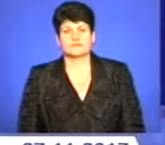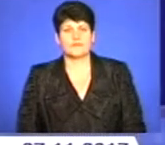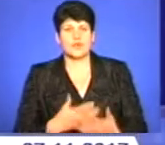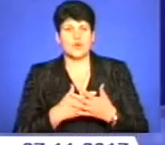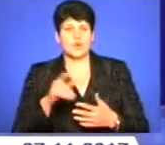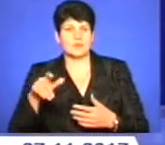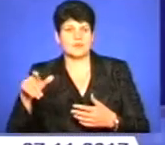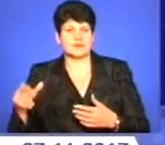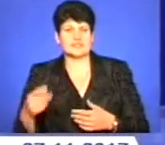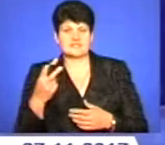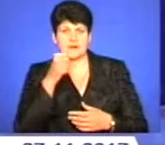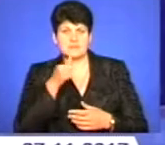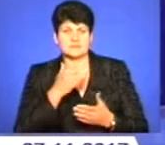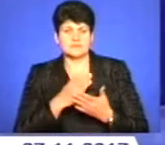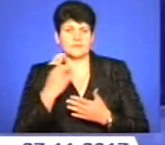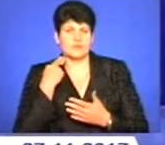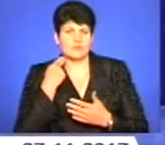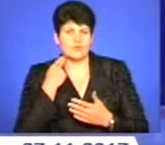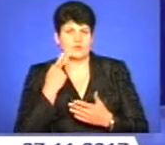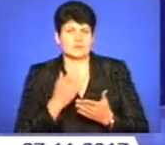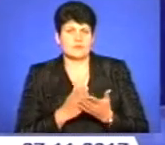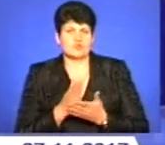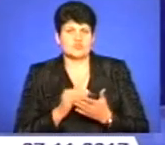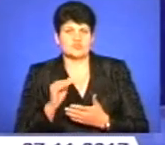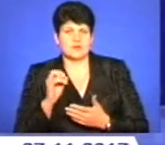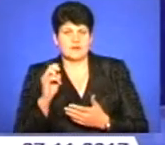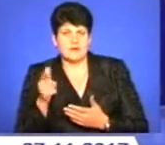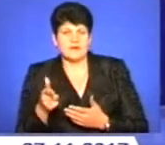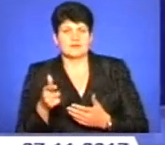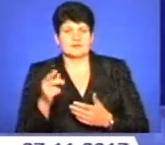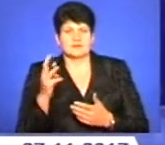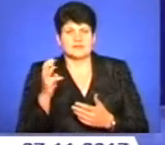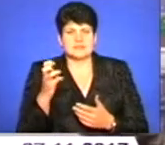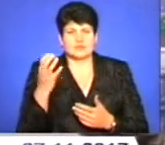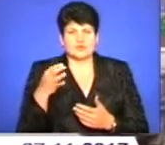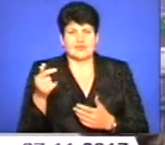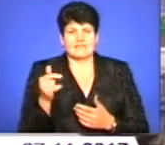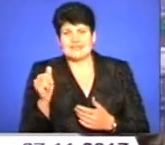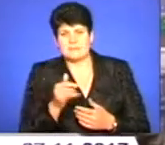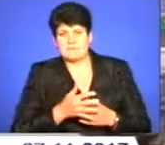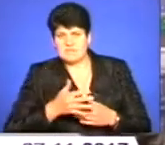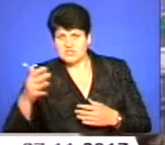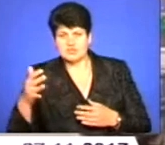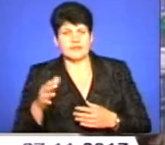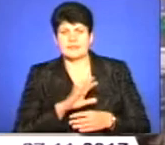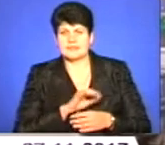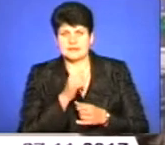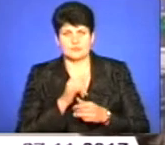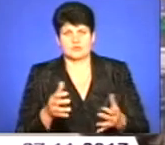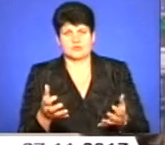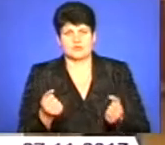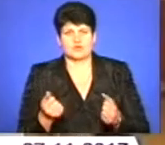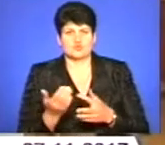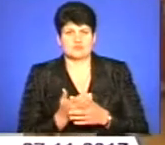Громадяни, які за два місяці заборгували за будь-яку послугу ЖКГ 340 гривень і більше, не отримуватимуть субсидії наступного